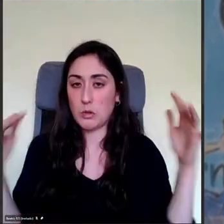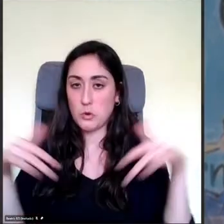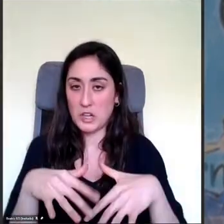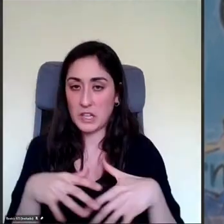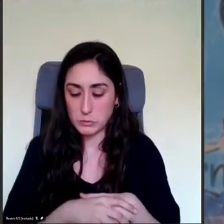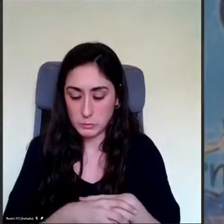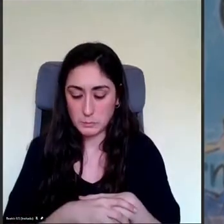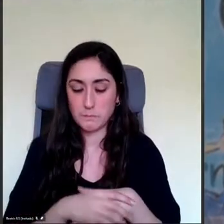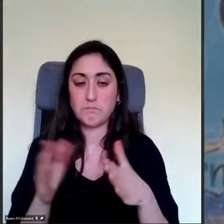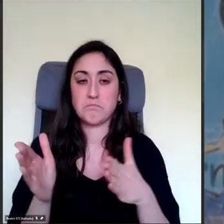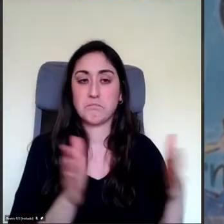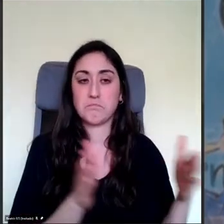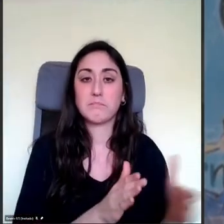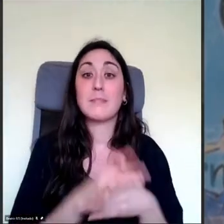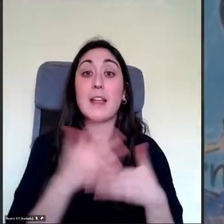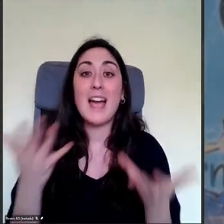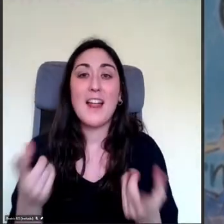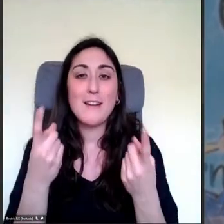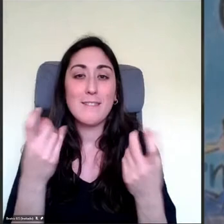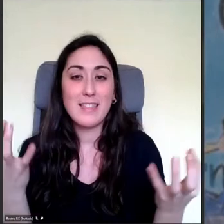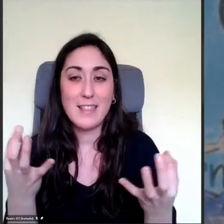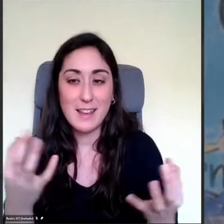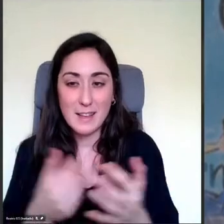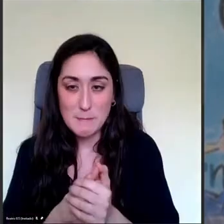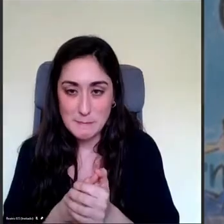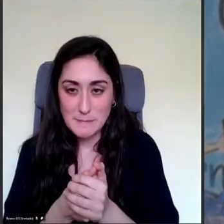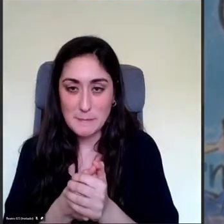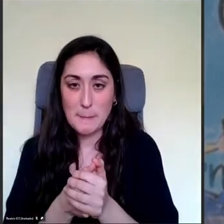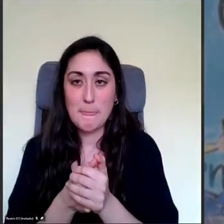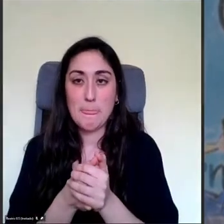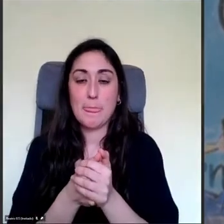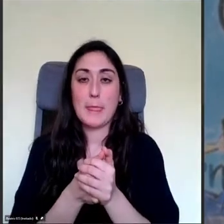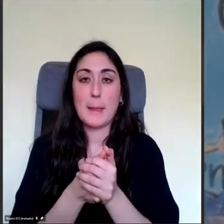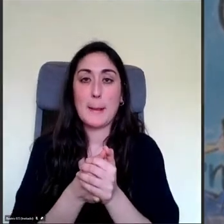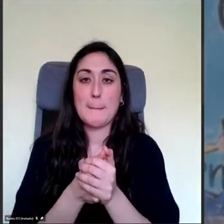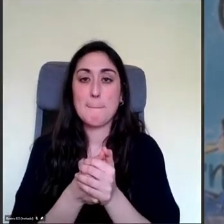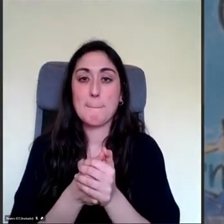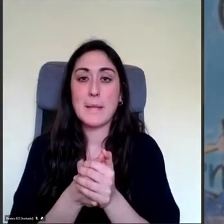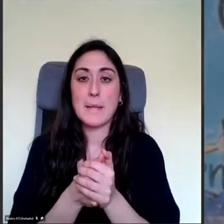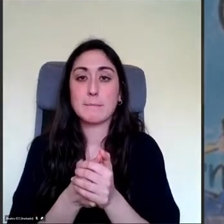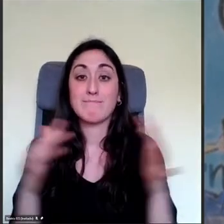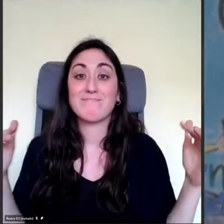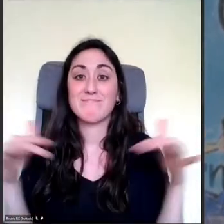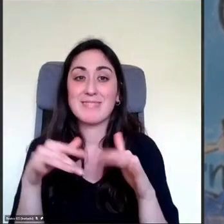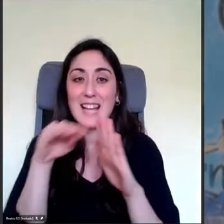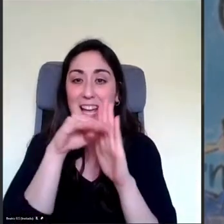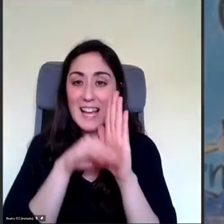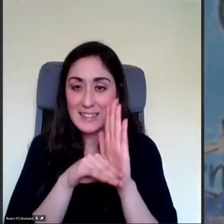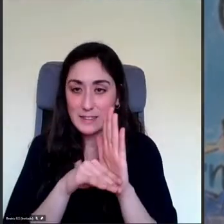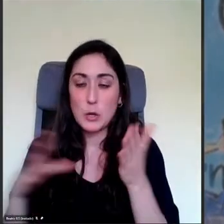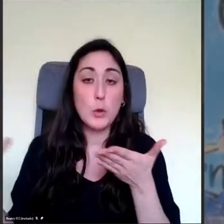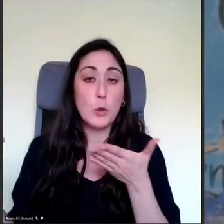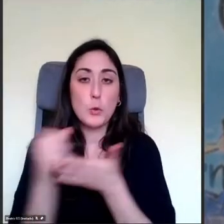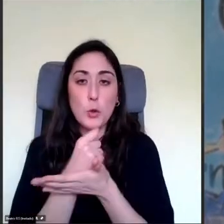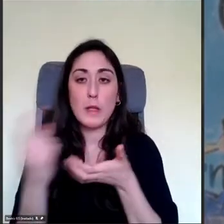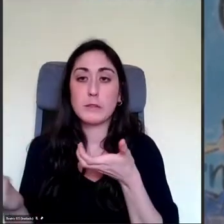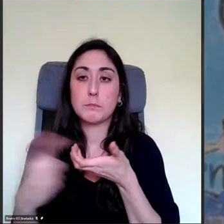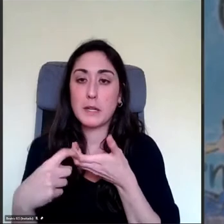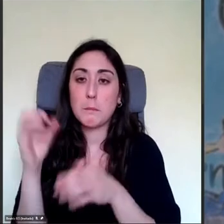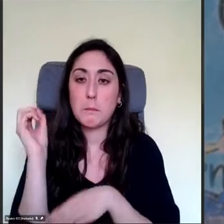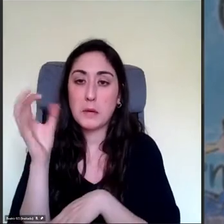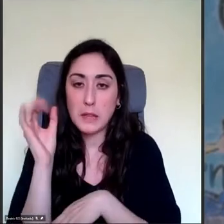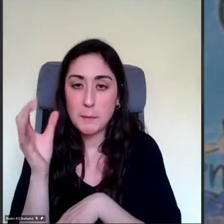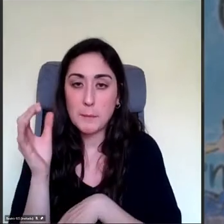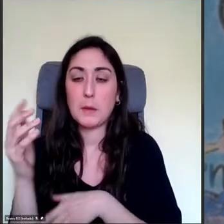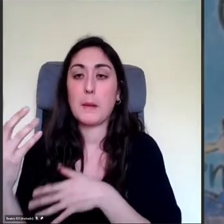el que tenim pendent és publicar les actes del Congrés. Totes les intervencions que ens han fet arribar de